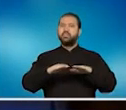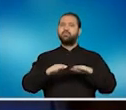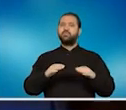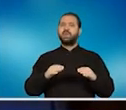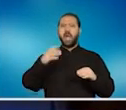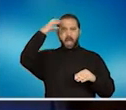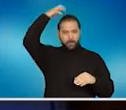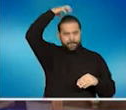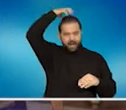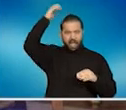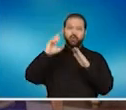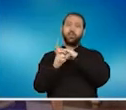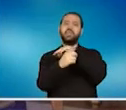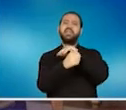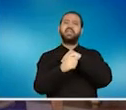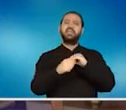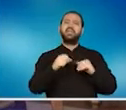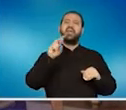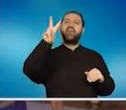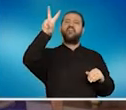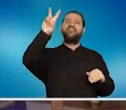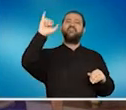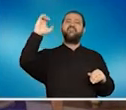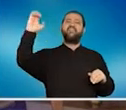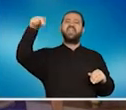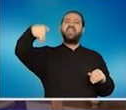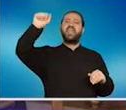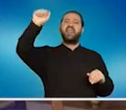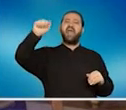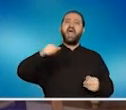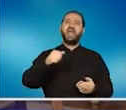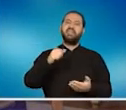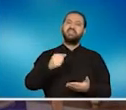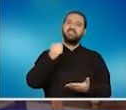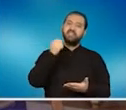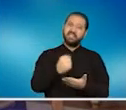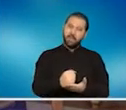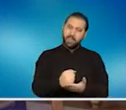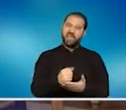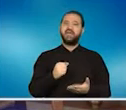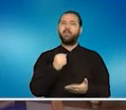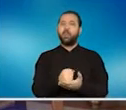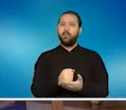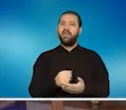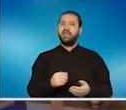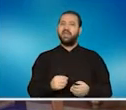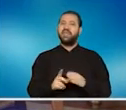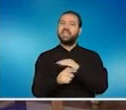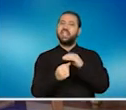curții de la Viena, să se întemeieze din nou, să se